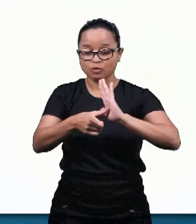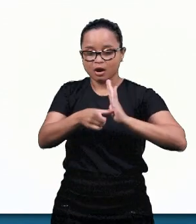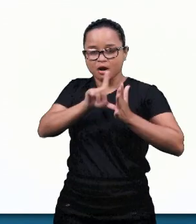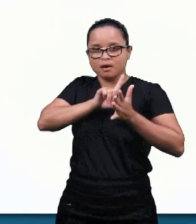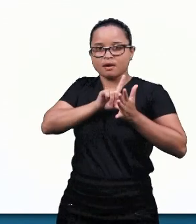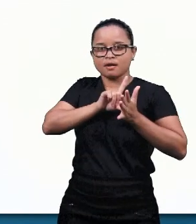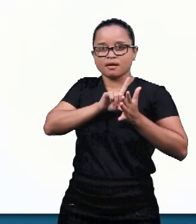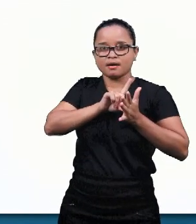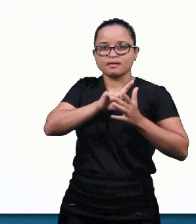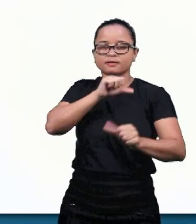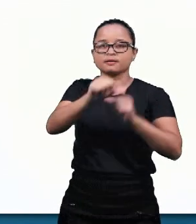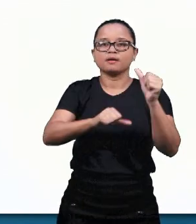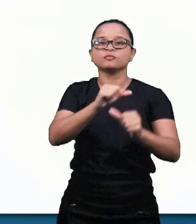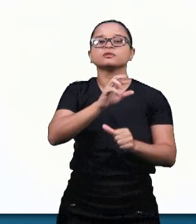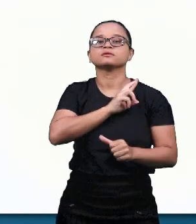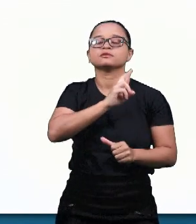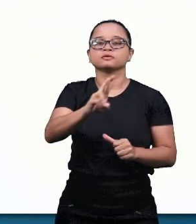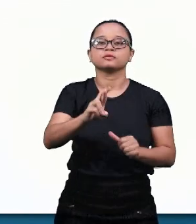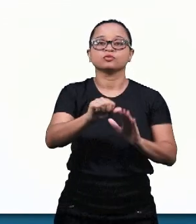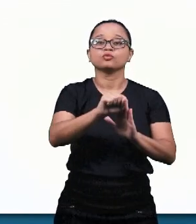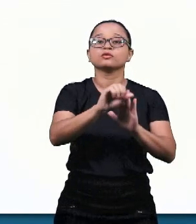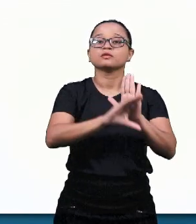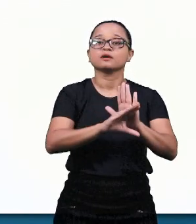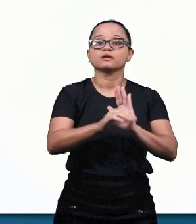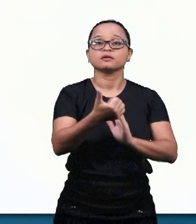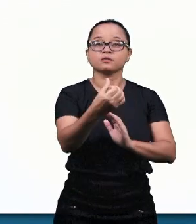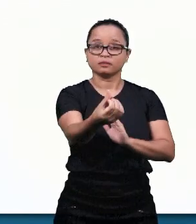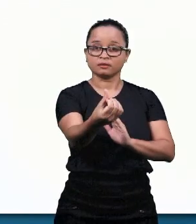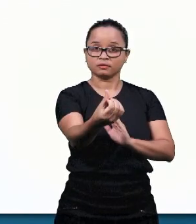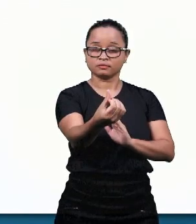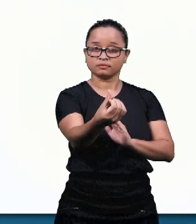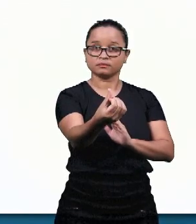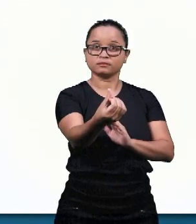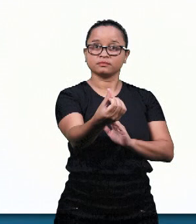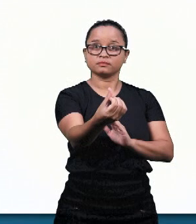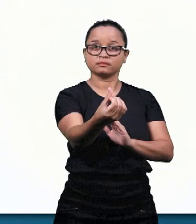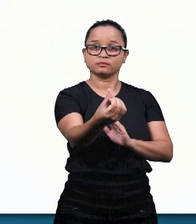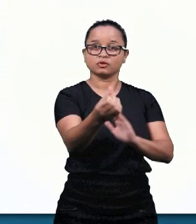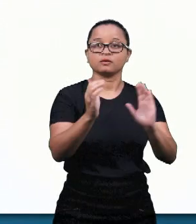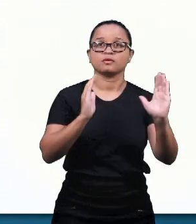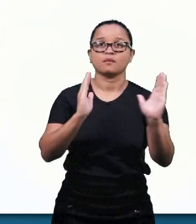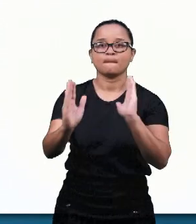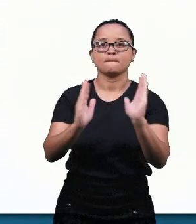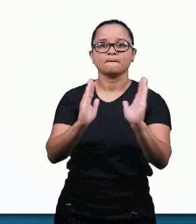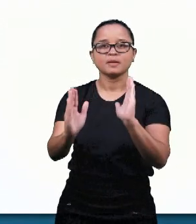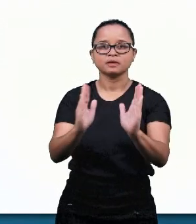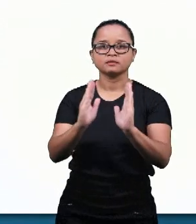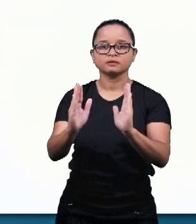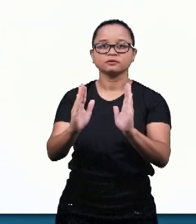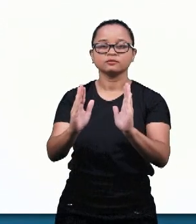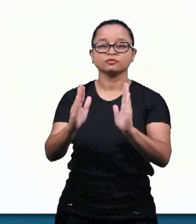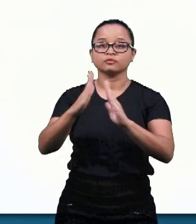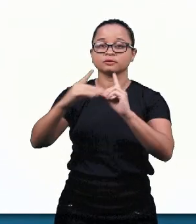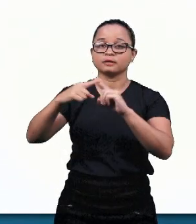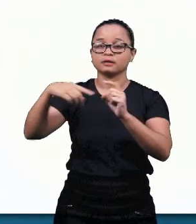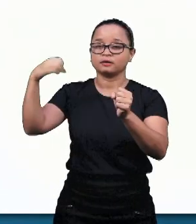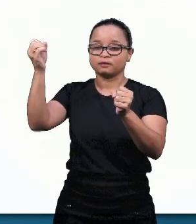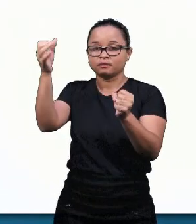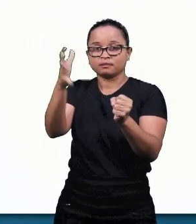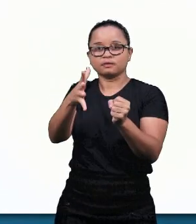siècle, dans la période de l'église de Sardes, décrit en Apocalypse, chapitre